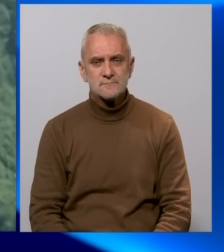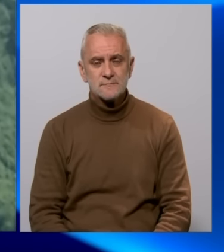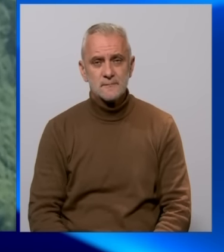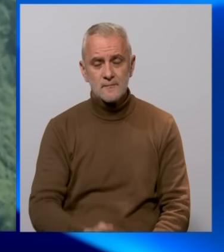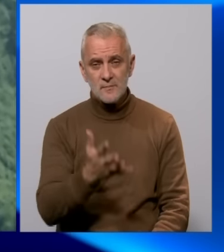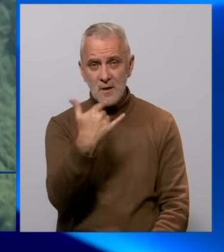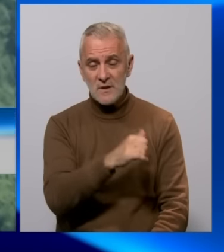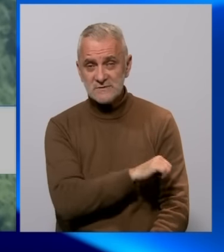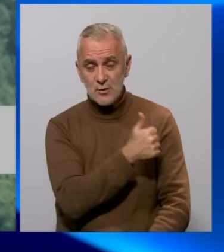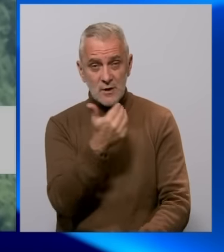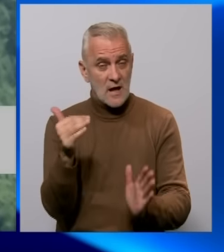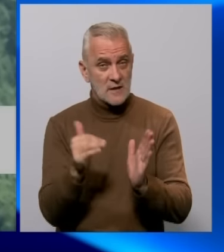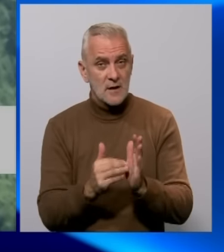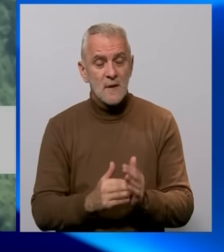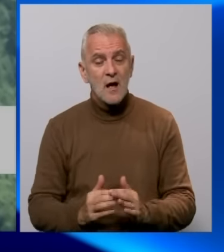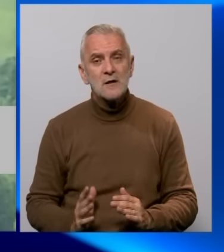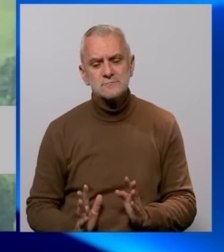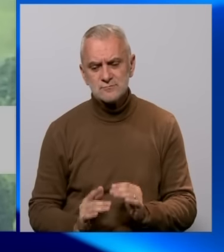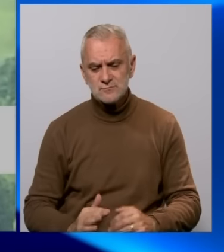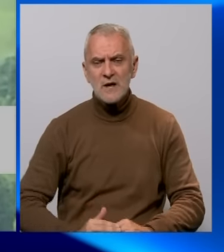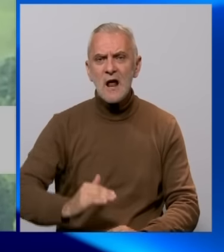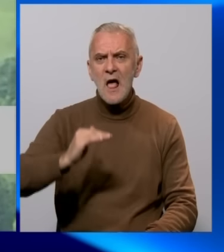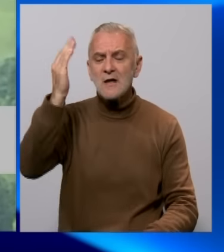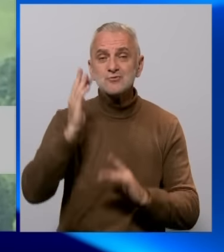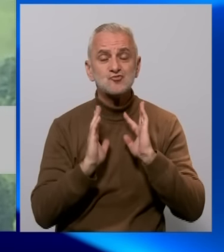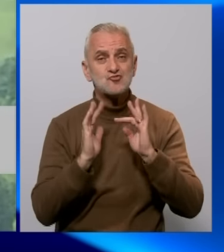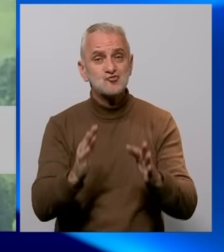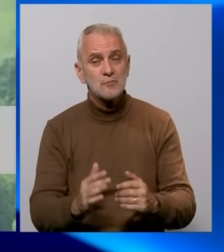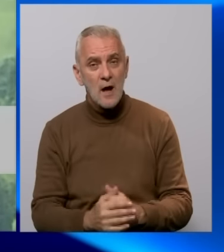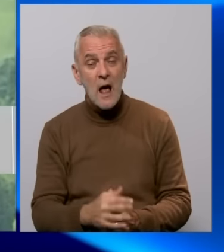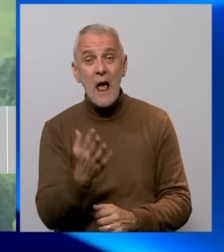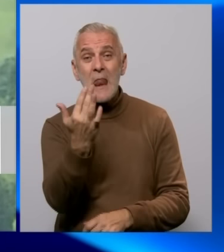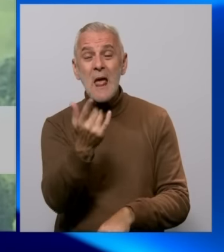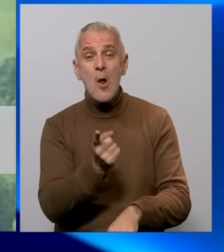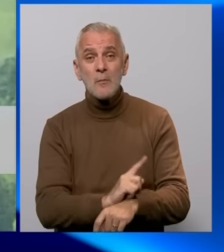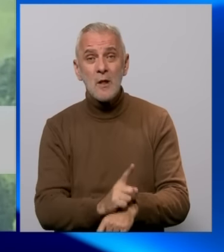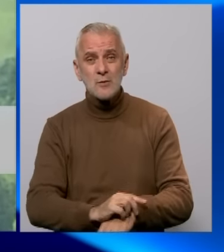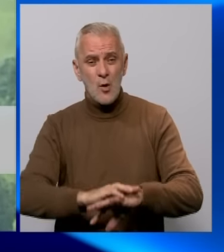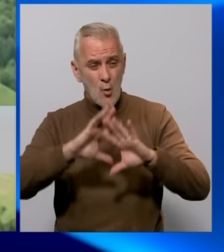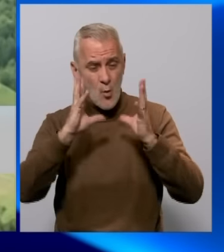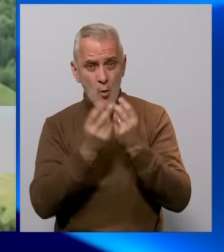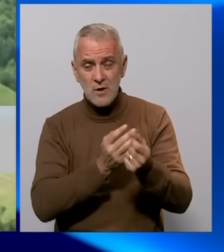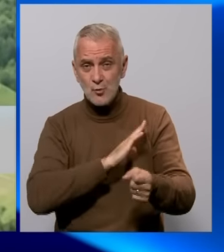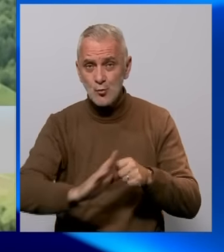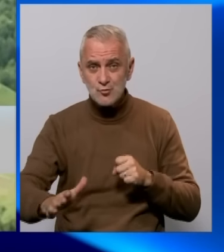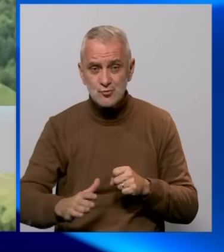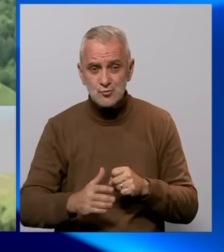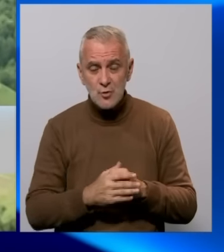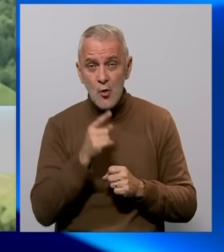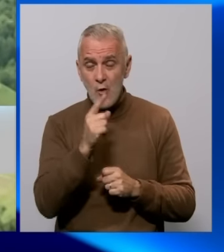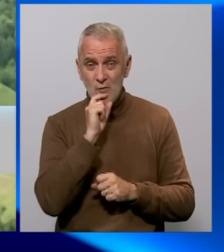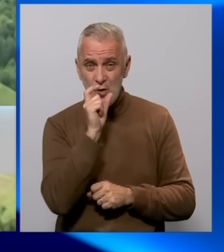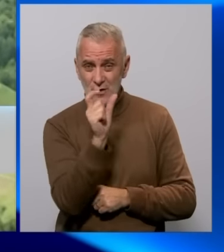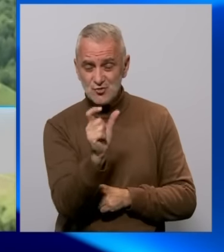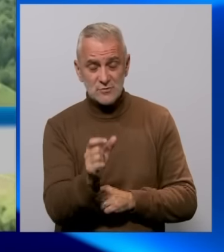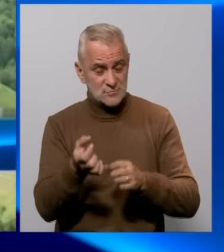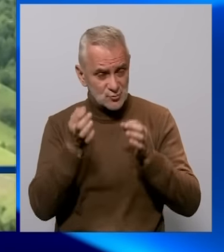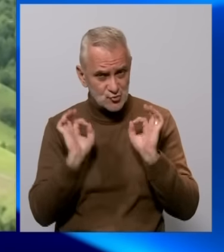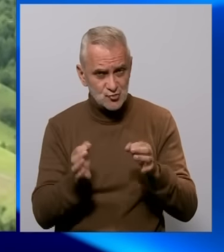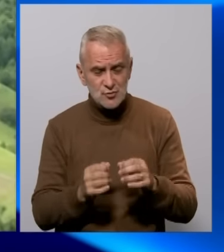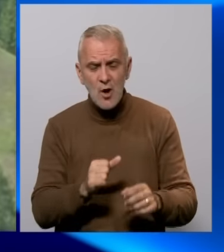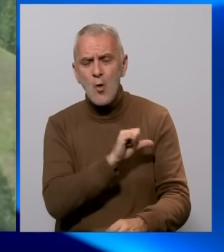50 godina je potrebno da izraste šuma, a samo nekoliko minuta da se kompletna uništi. Iako ovom rečenicom stručnjaci